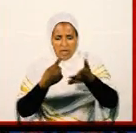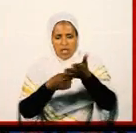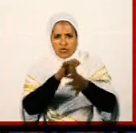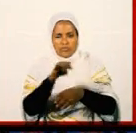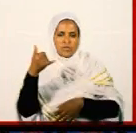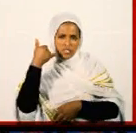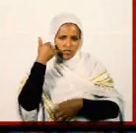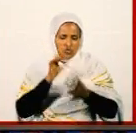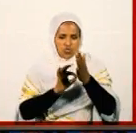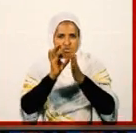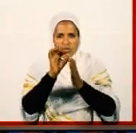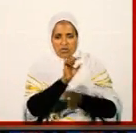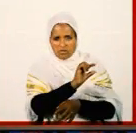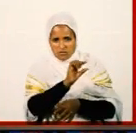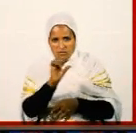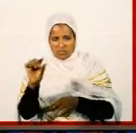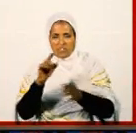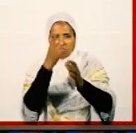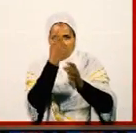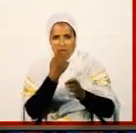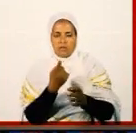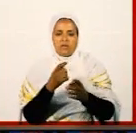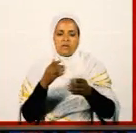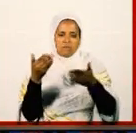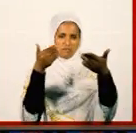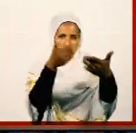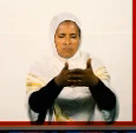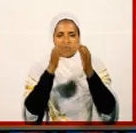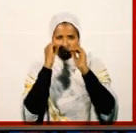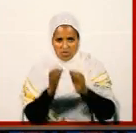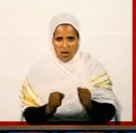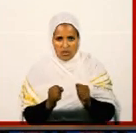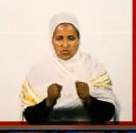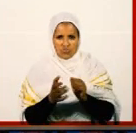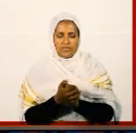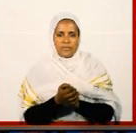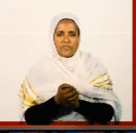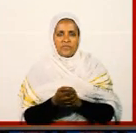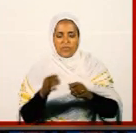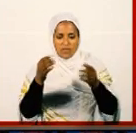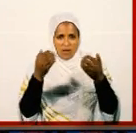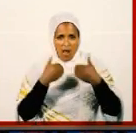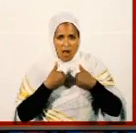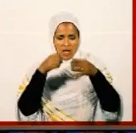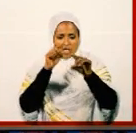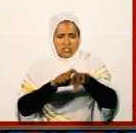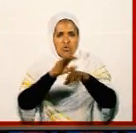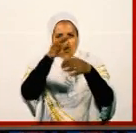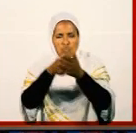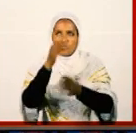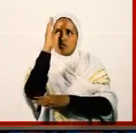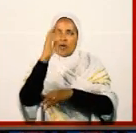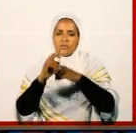ደግሞ በስልክ ቁጥሮቻችን ጥያቄዎቻችሁን ልታደርሱን ትችላላችሁ። ለነበረን ጊዜ ሁሉ